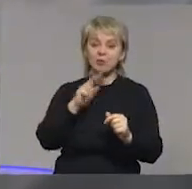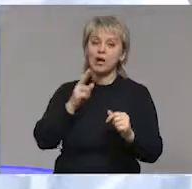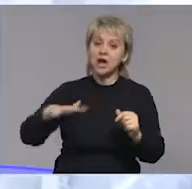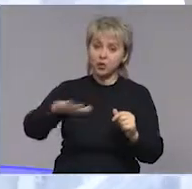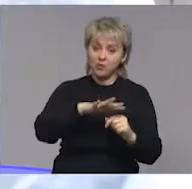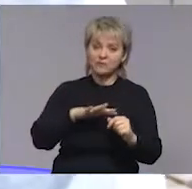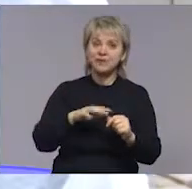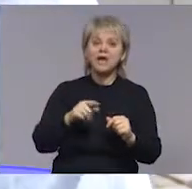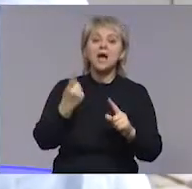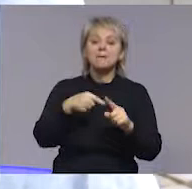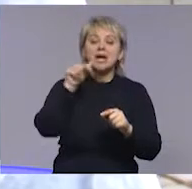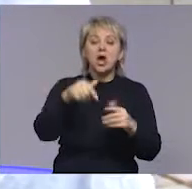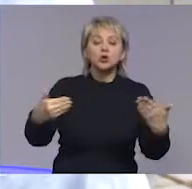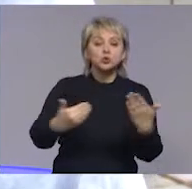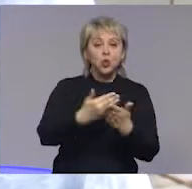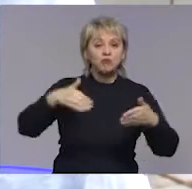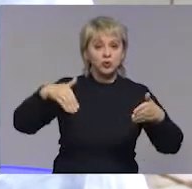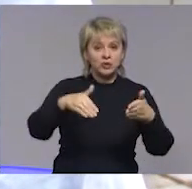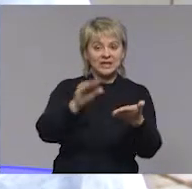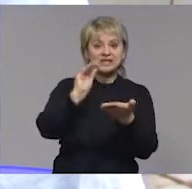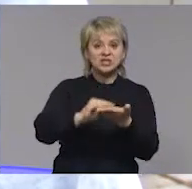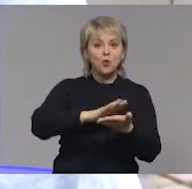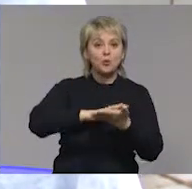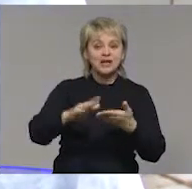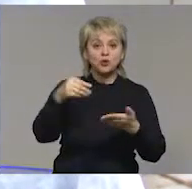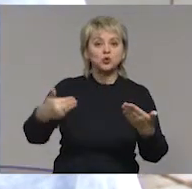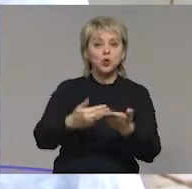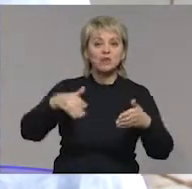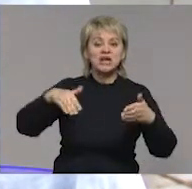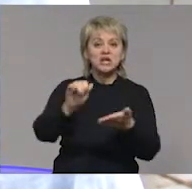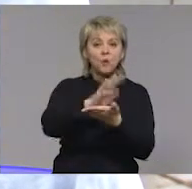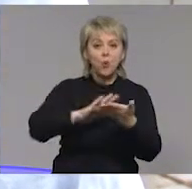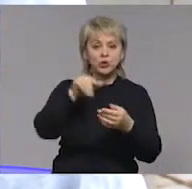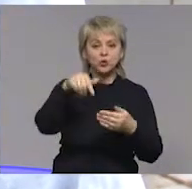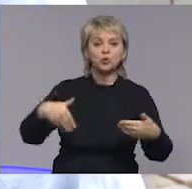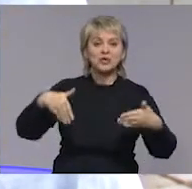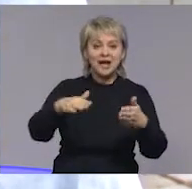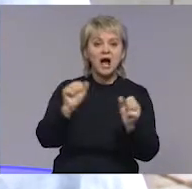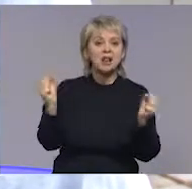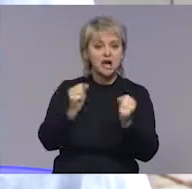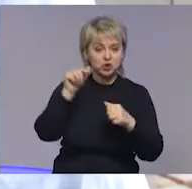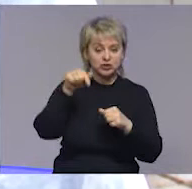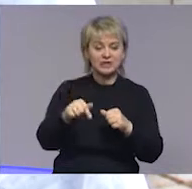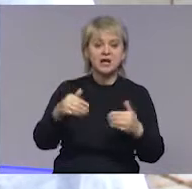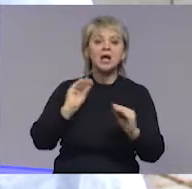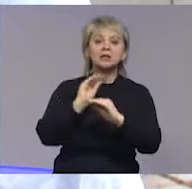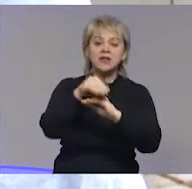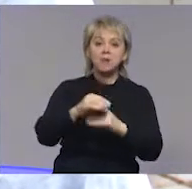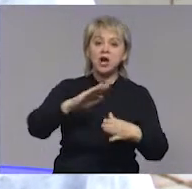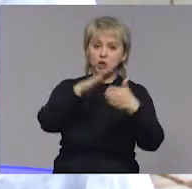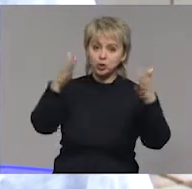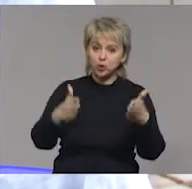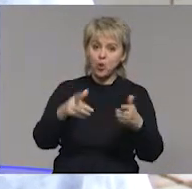краев. Поставили новую линию пастеризации, новую линию мойки, новую линию охлаждения. Добавили